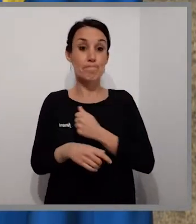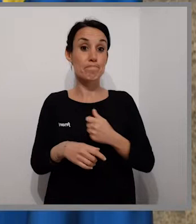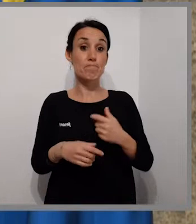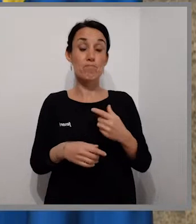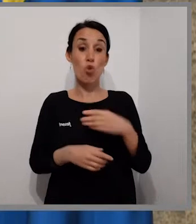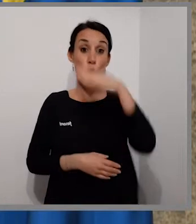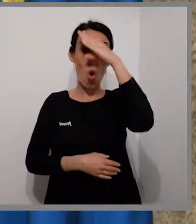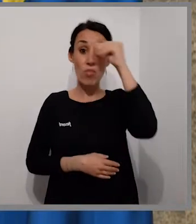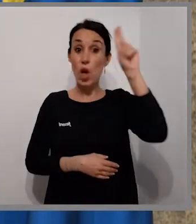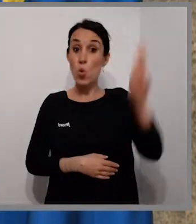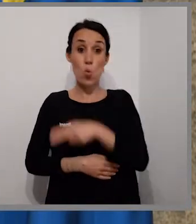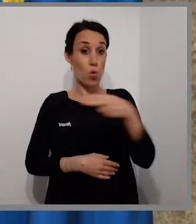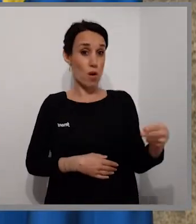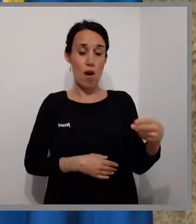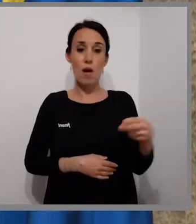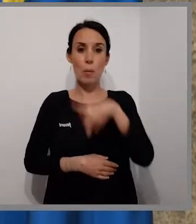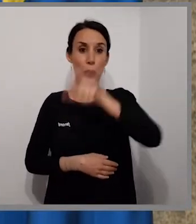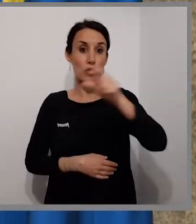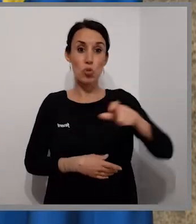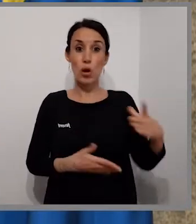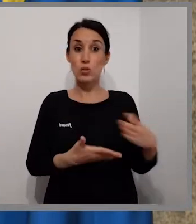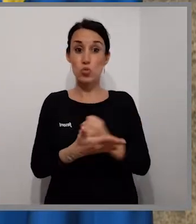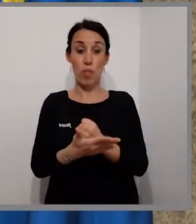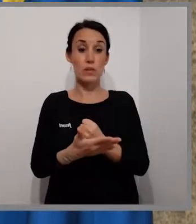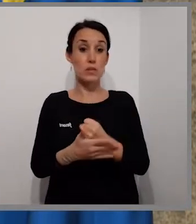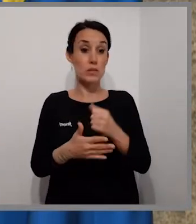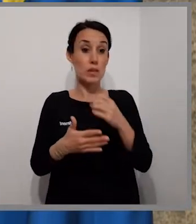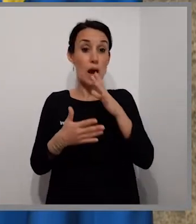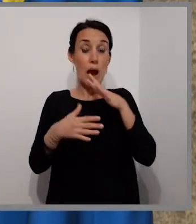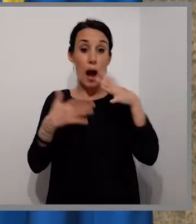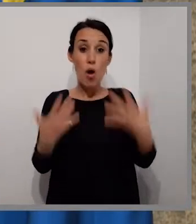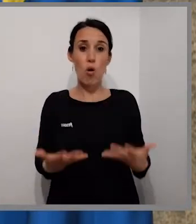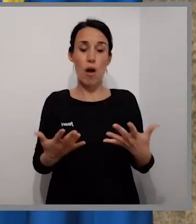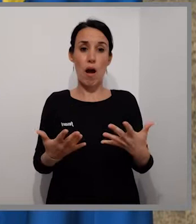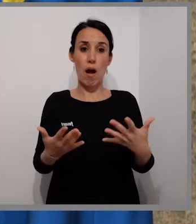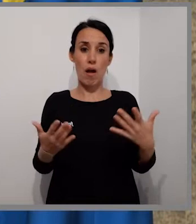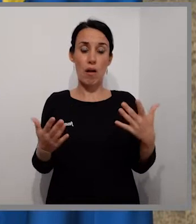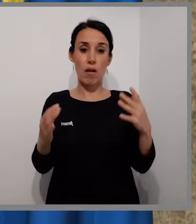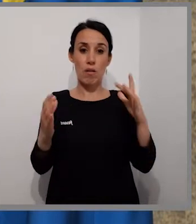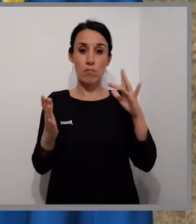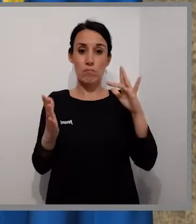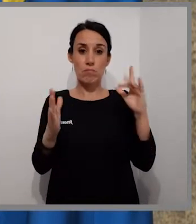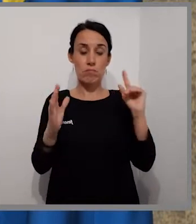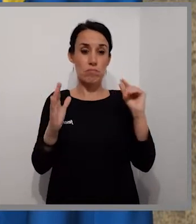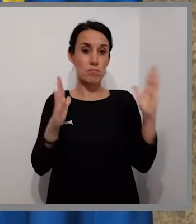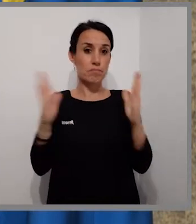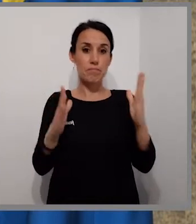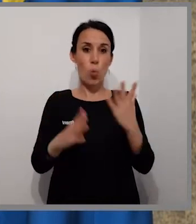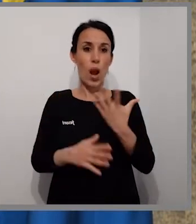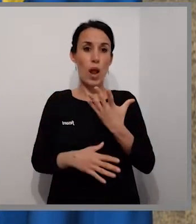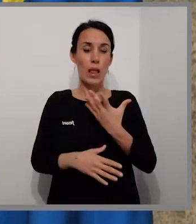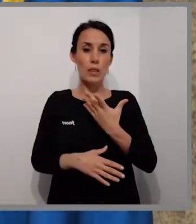tant, mai anem a oblidar a totes les persones que en aquests moments de tanta